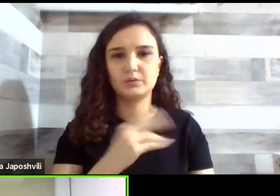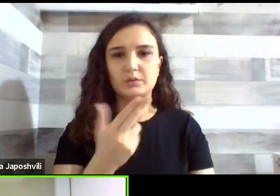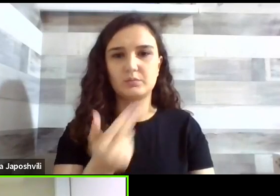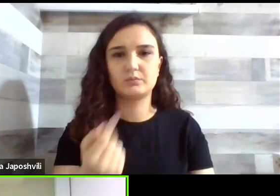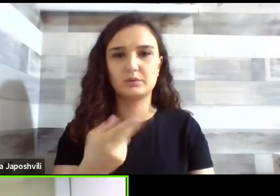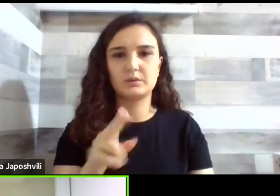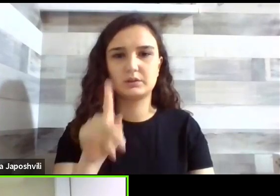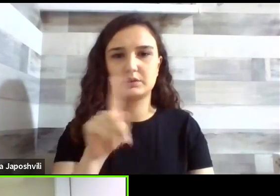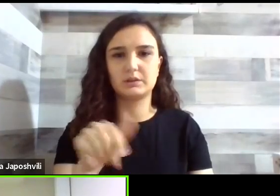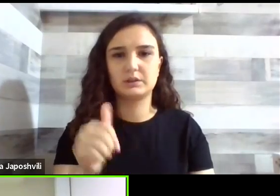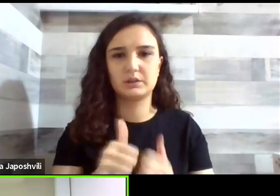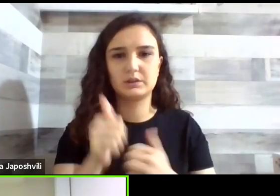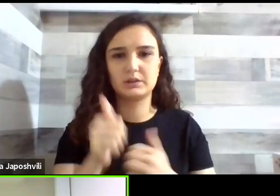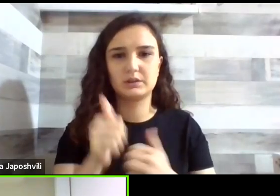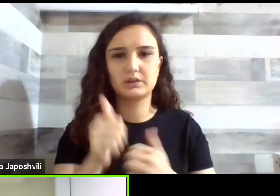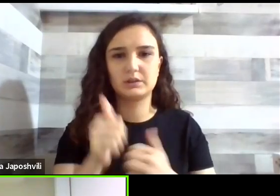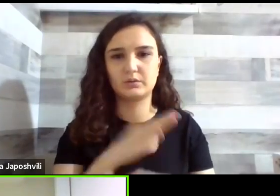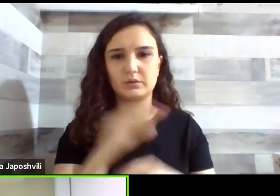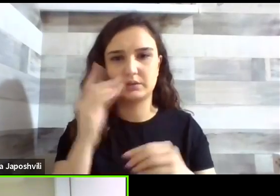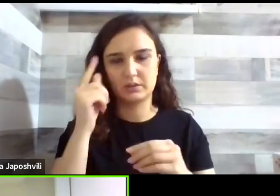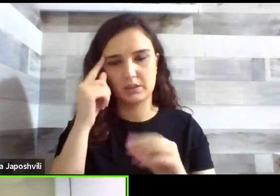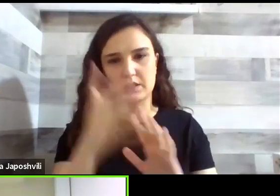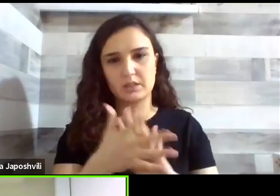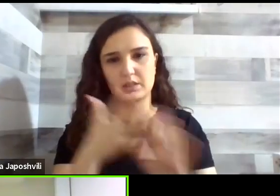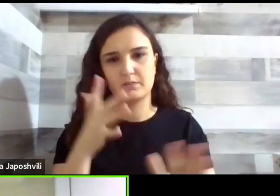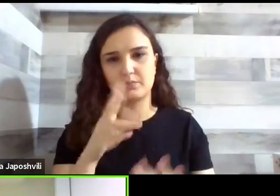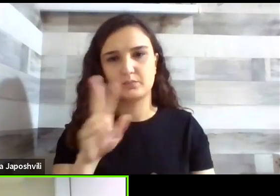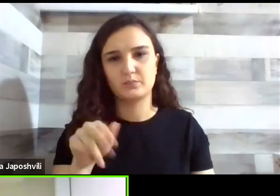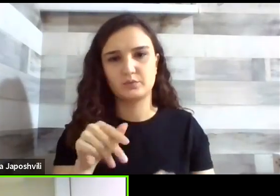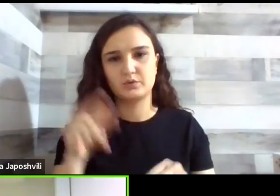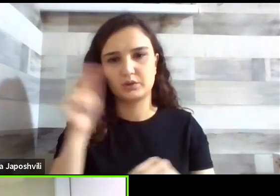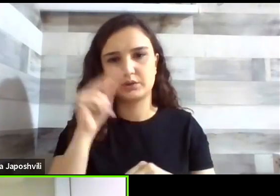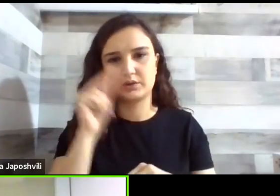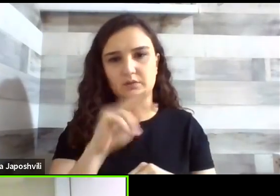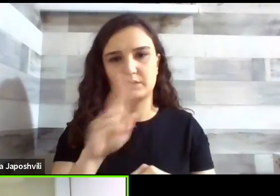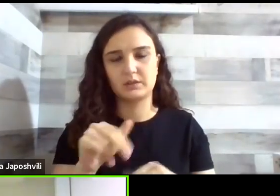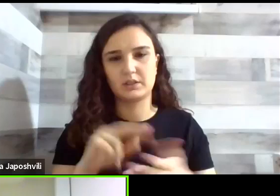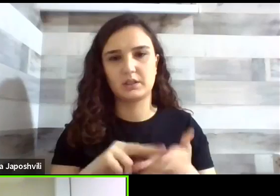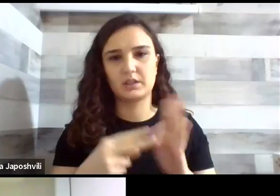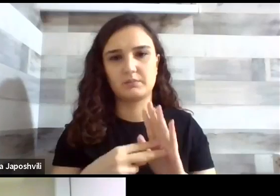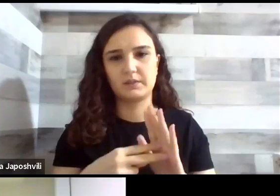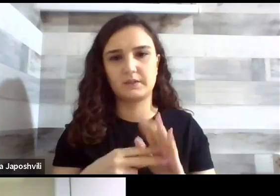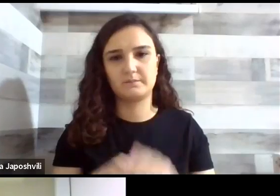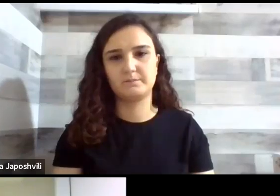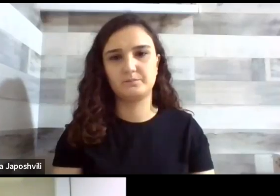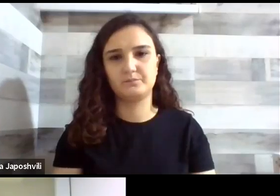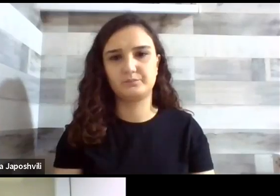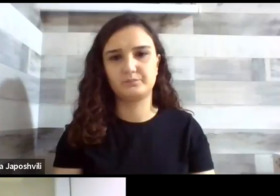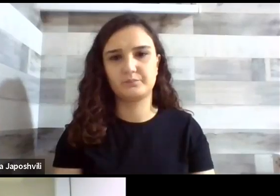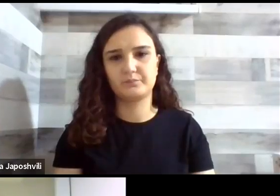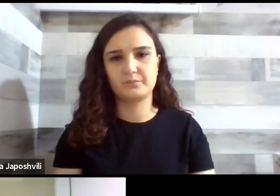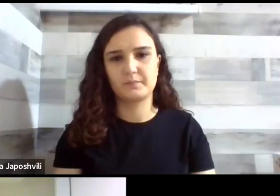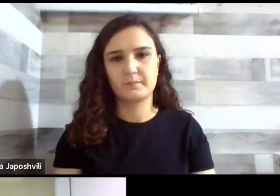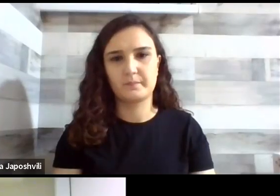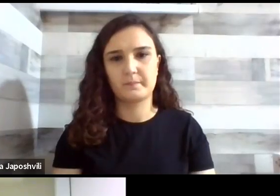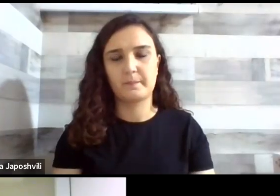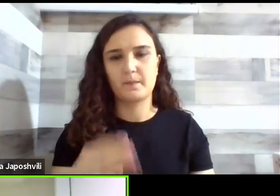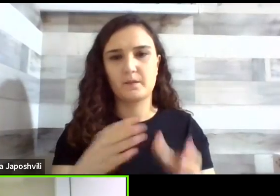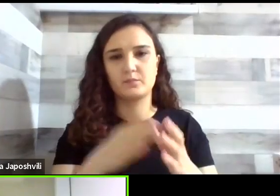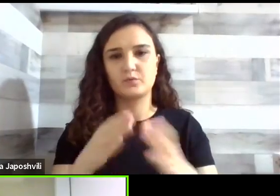ესეც წინასწარ უნდა იყოს გააზრებული, შესწავლილი და დაგეგმილი, ხო, რომელ ჯგუფს რა